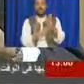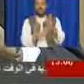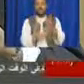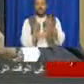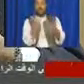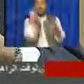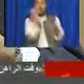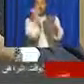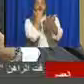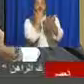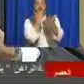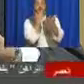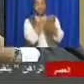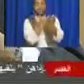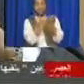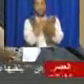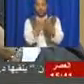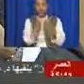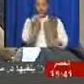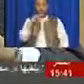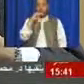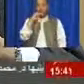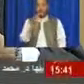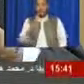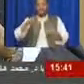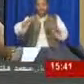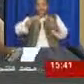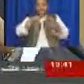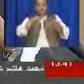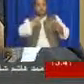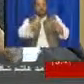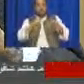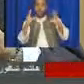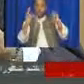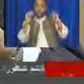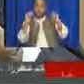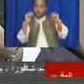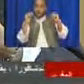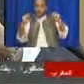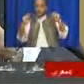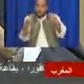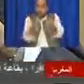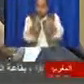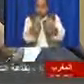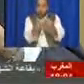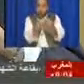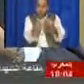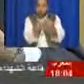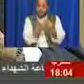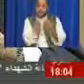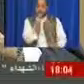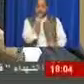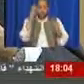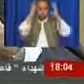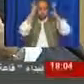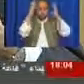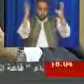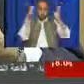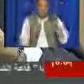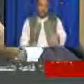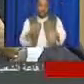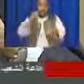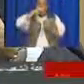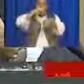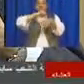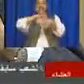ومن هذه الاحكام ينطلقون فهنا يكون الصلح سهل ويكون وقع الكلام اهل